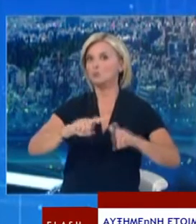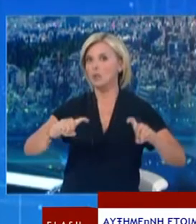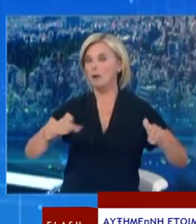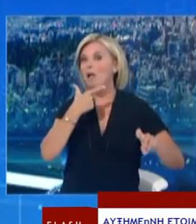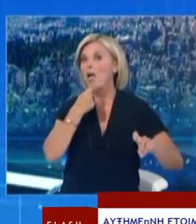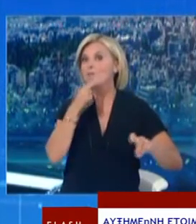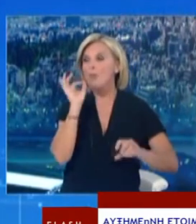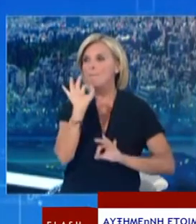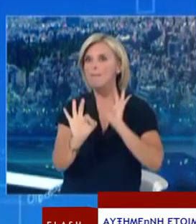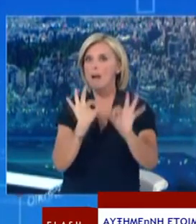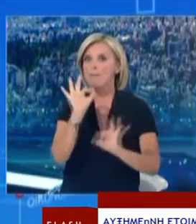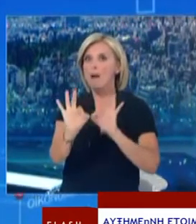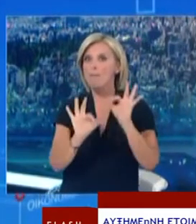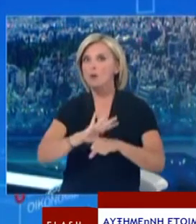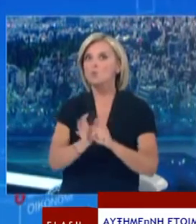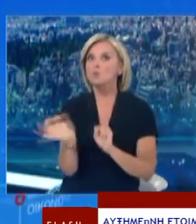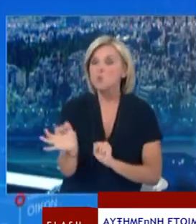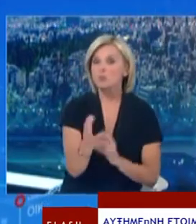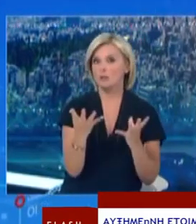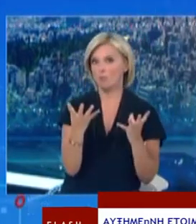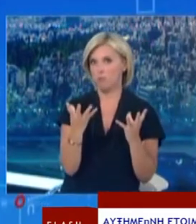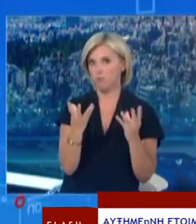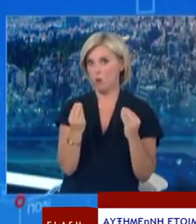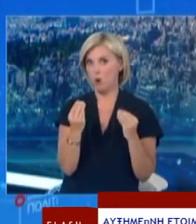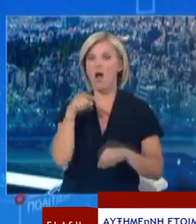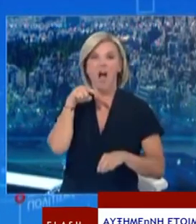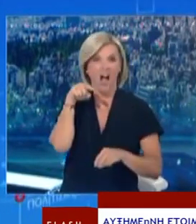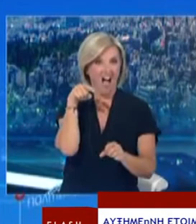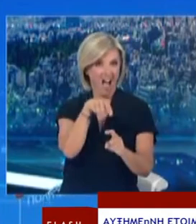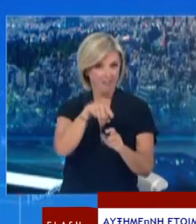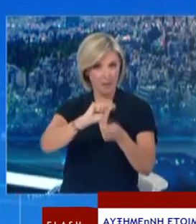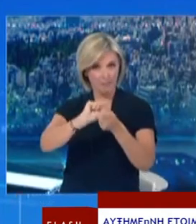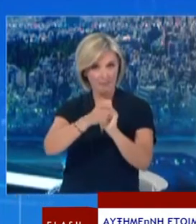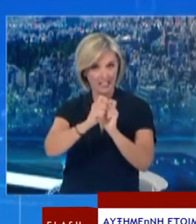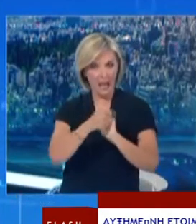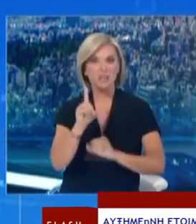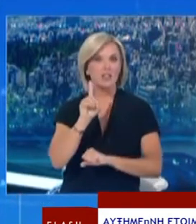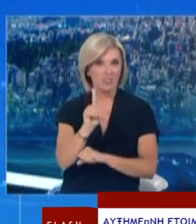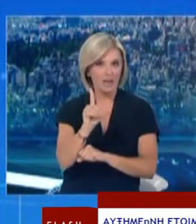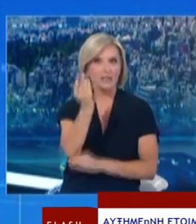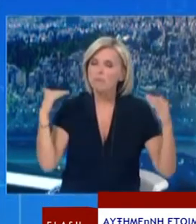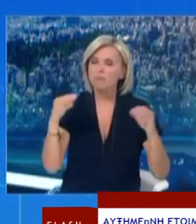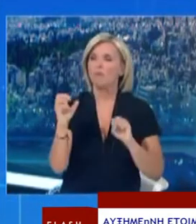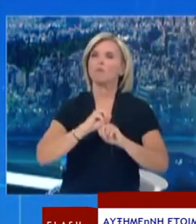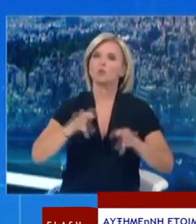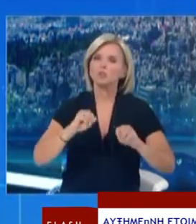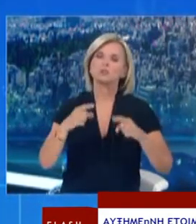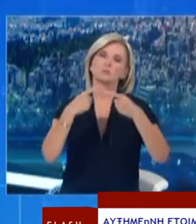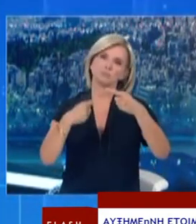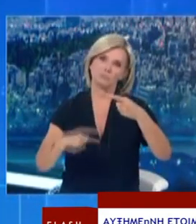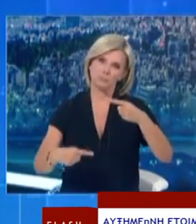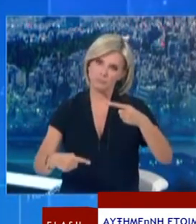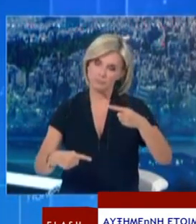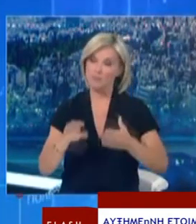κατ' επανάληψη έχετε ακούσει, είναι η μετάλλαξη που απειλεί κυρίως τους ανεμβολίες τους. Και κάτι